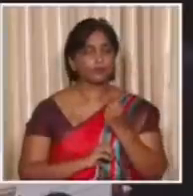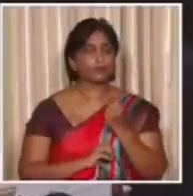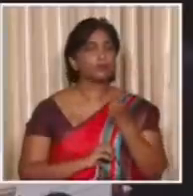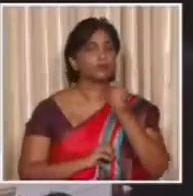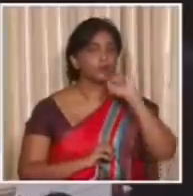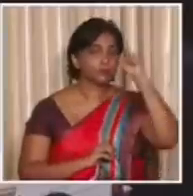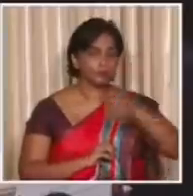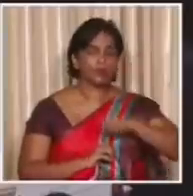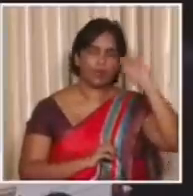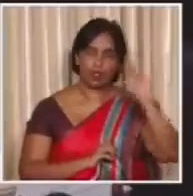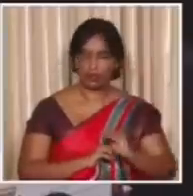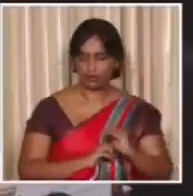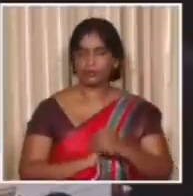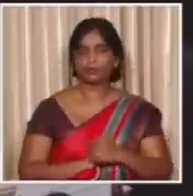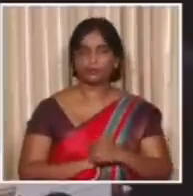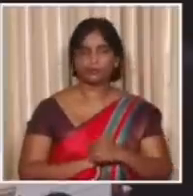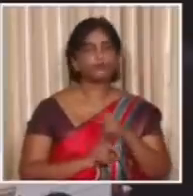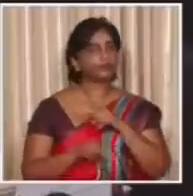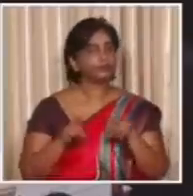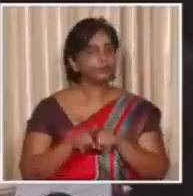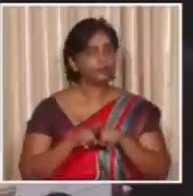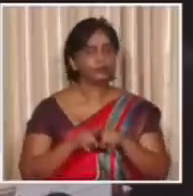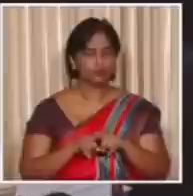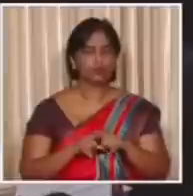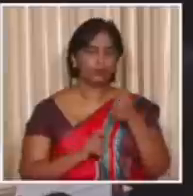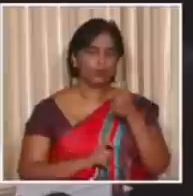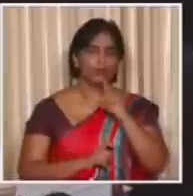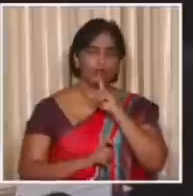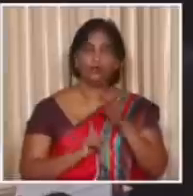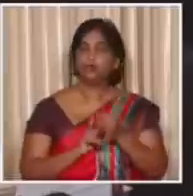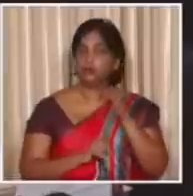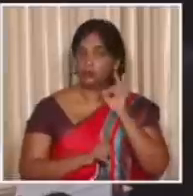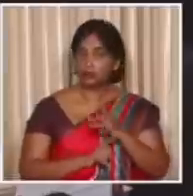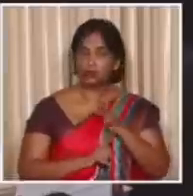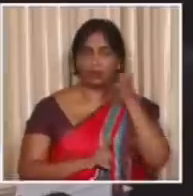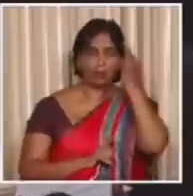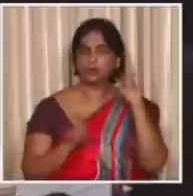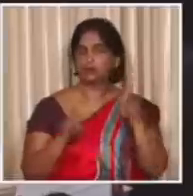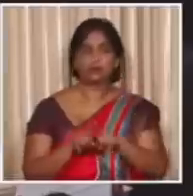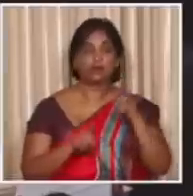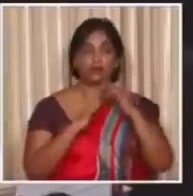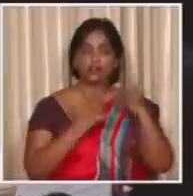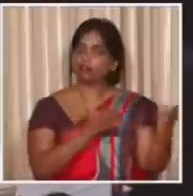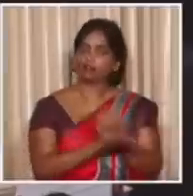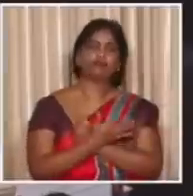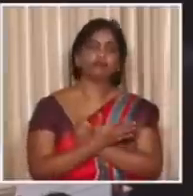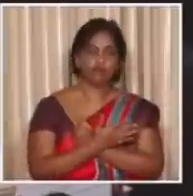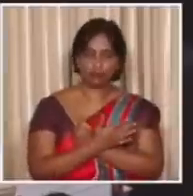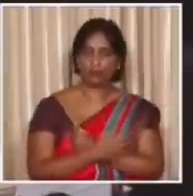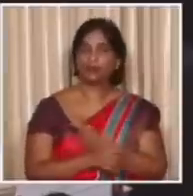රුපියල් 50000ට වඩා අඩුයි. එනිසා ඒසා සාධාරණ ඉල්ලීමක් තිබෙන හැබැයි ජනාධිපතිවර උමතු ලෙස කියන ඔවුන්ගේ දීපල පවර ගන්නවා